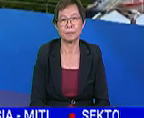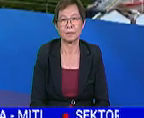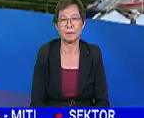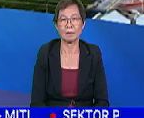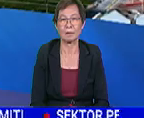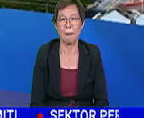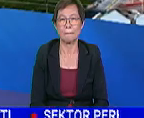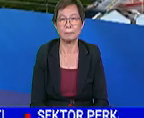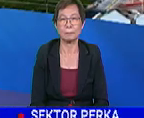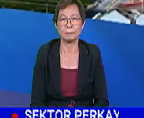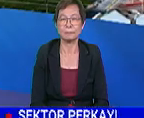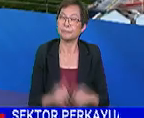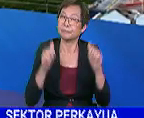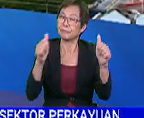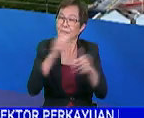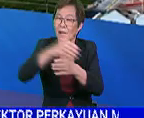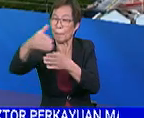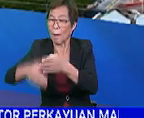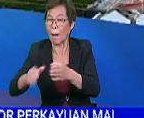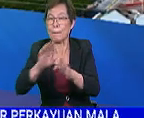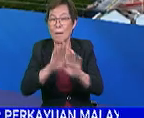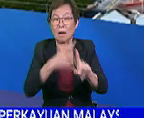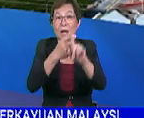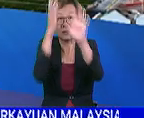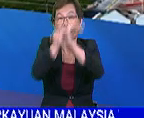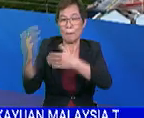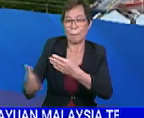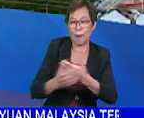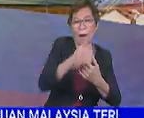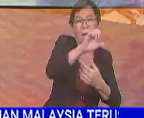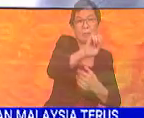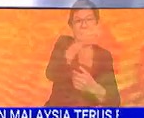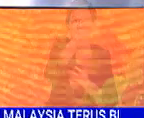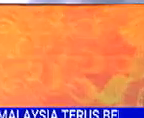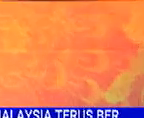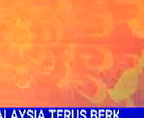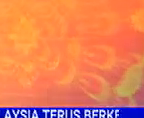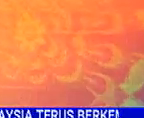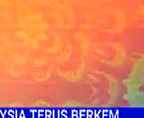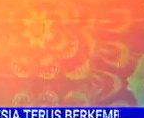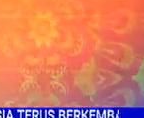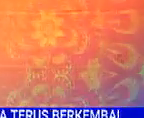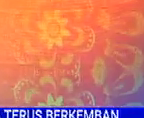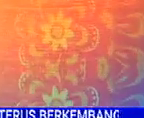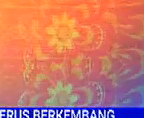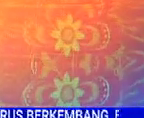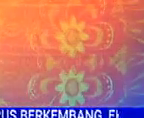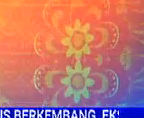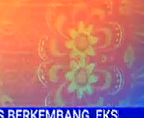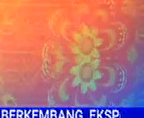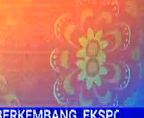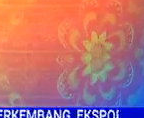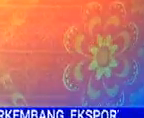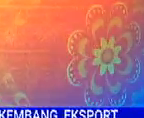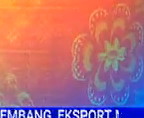0105696935 baik saudara sekian berita dari Sarawak kita kembali bersama Sahi di angkasapuri silakan Sahi Terima